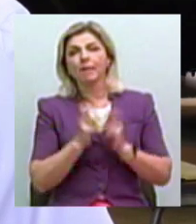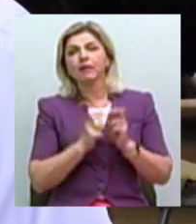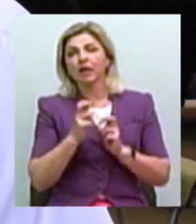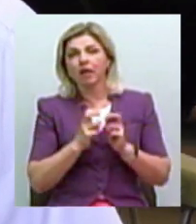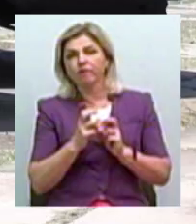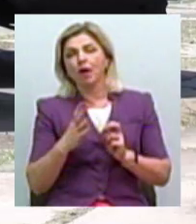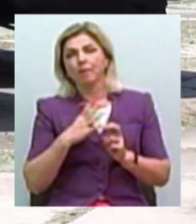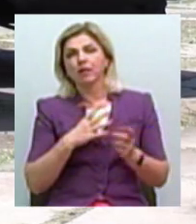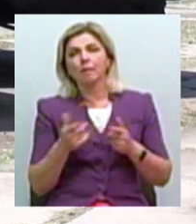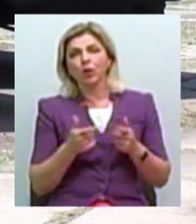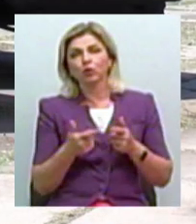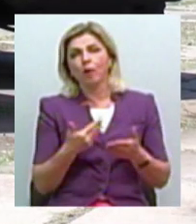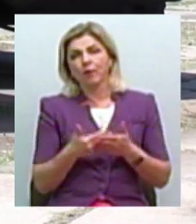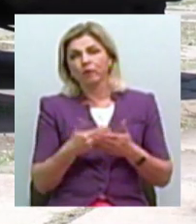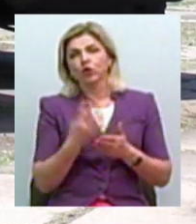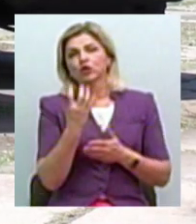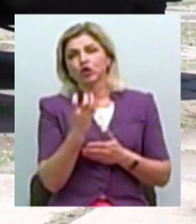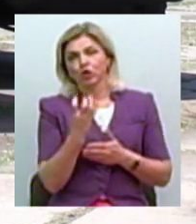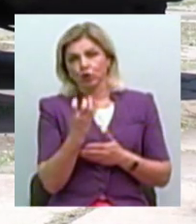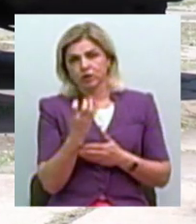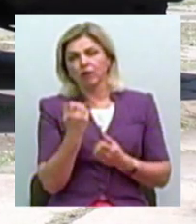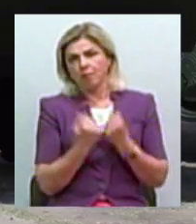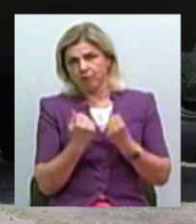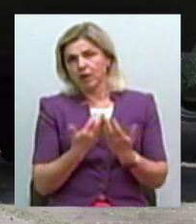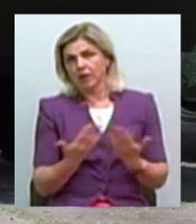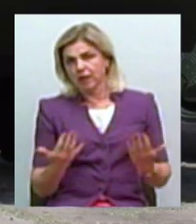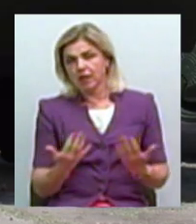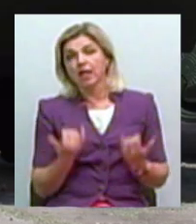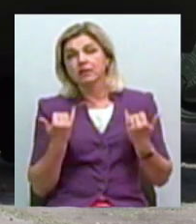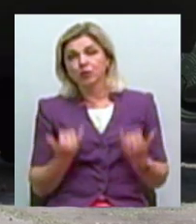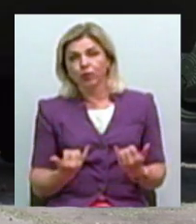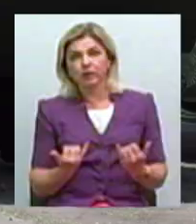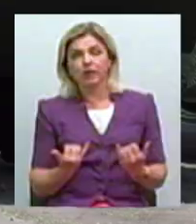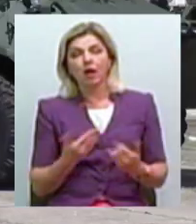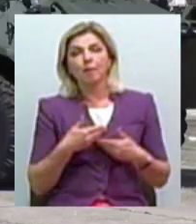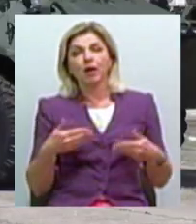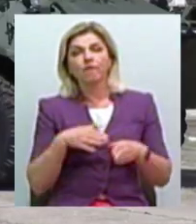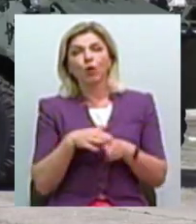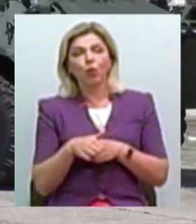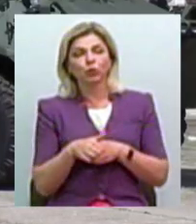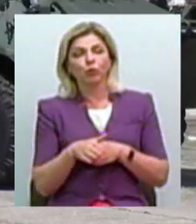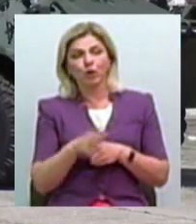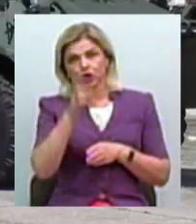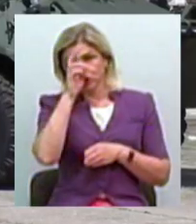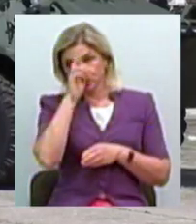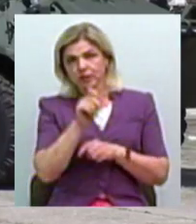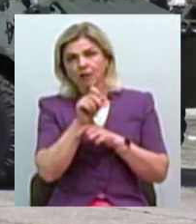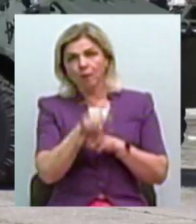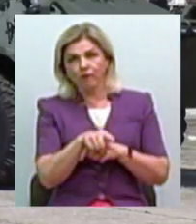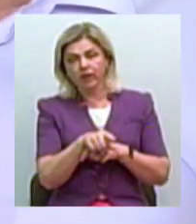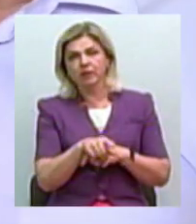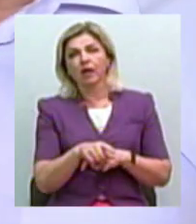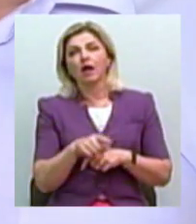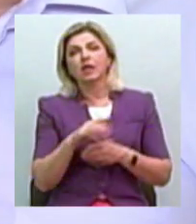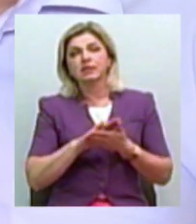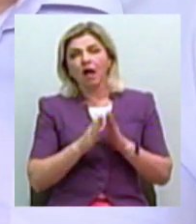підприємства було підготовлено близько 400 одиниць техніки. На сьогоднішній день ми виконуємо державне замовлення.